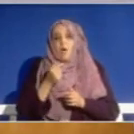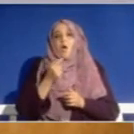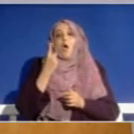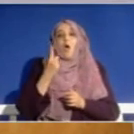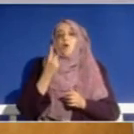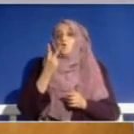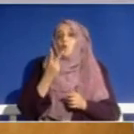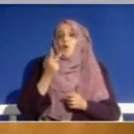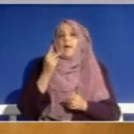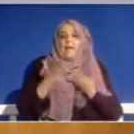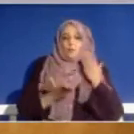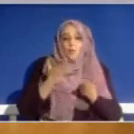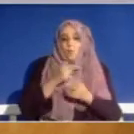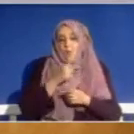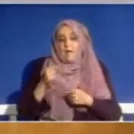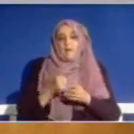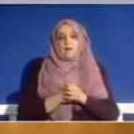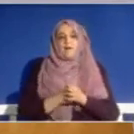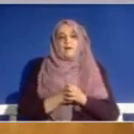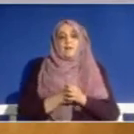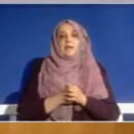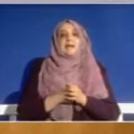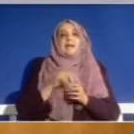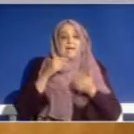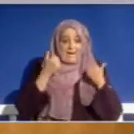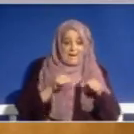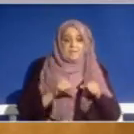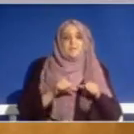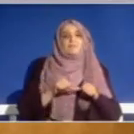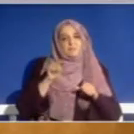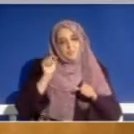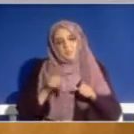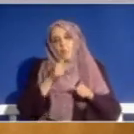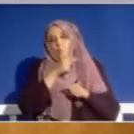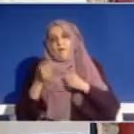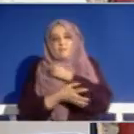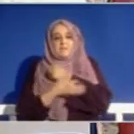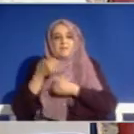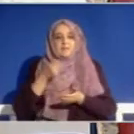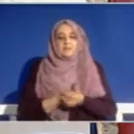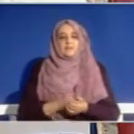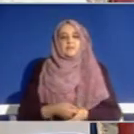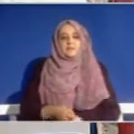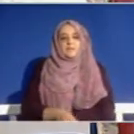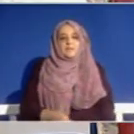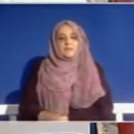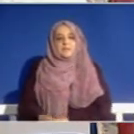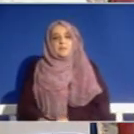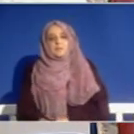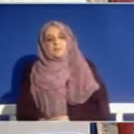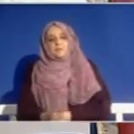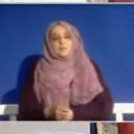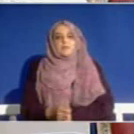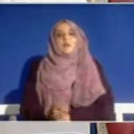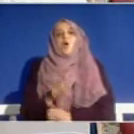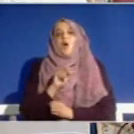حسب القيمة ونزكي ما بقي. نعم. شيخ طبعا السؤال في نفس الموضوع تقريبا، الأخ يسأل يقول لك شيخ